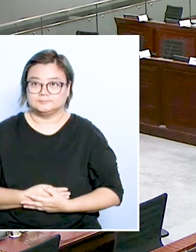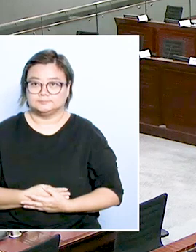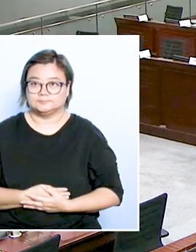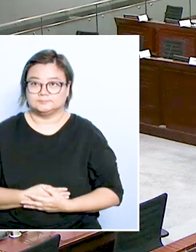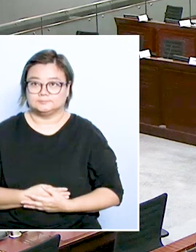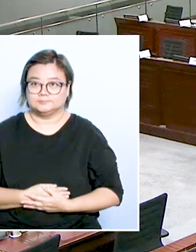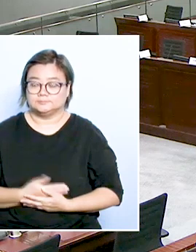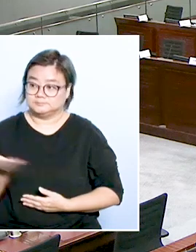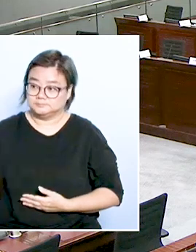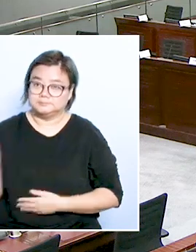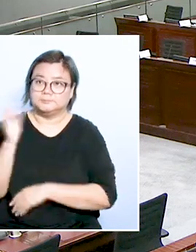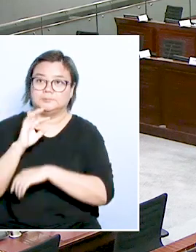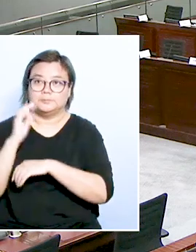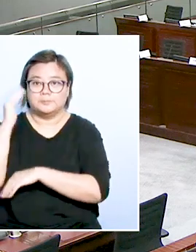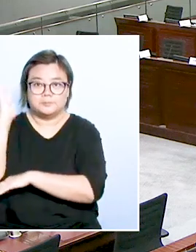又是徐副局長。